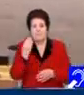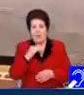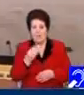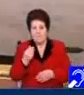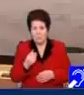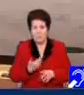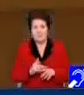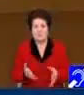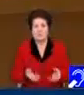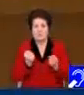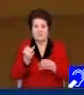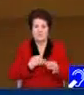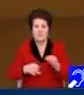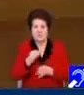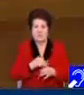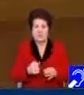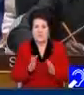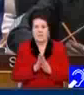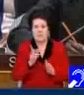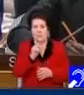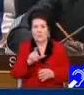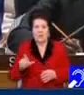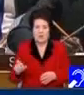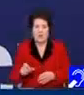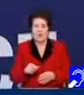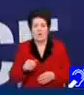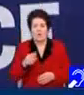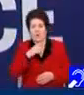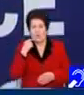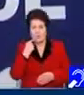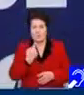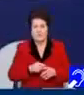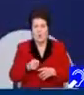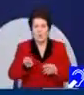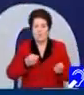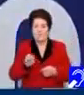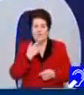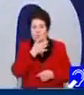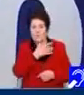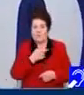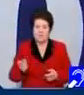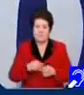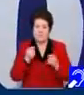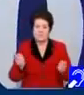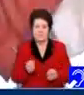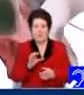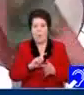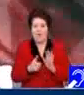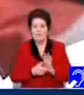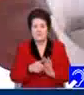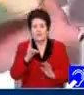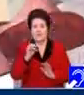mai mare pentru a pune în discuție retragerea trupelor ruse. Între timp, guvernul refuză să mai ofere un termen pentru deschiderea oficiului de